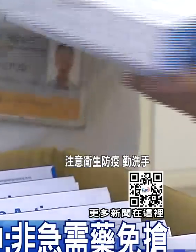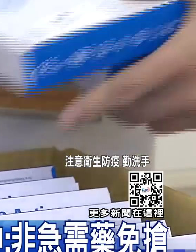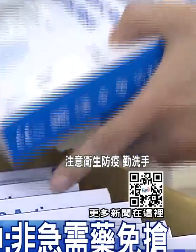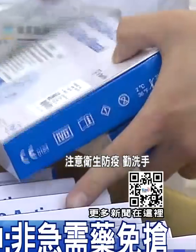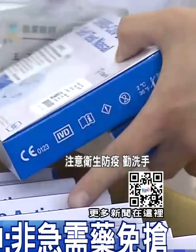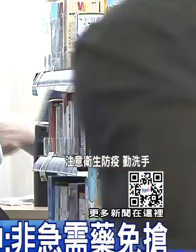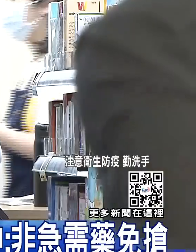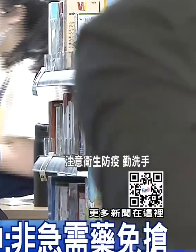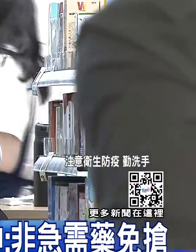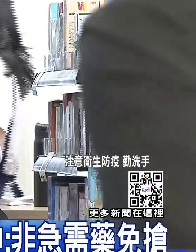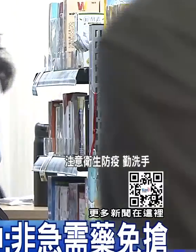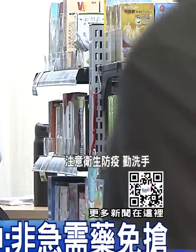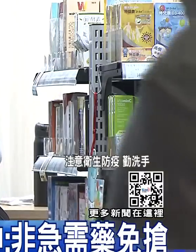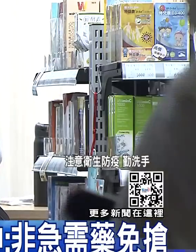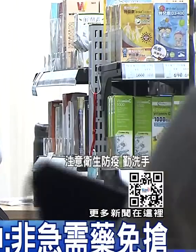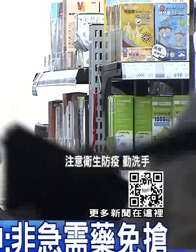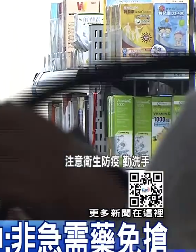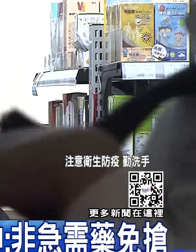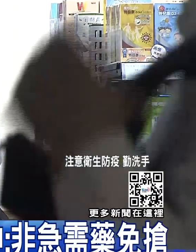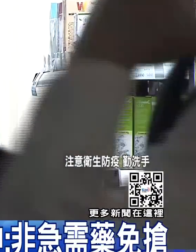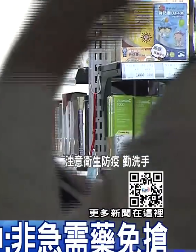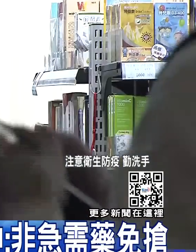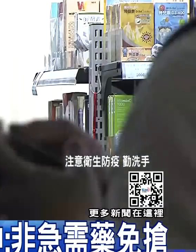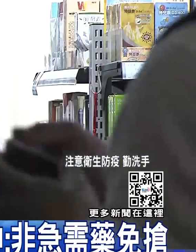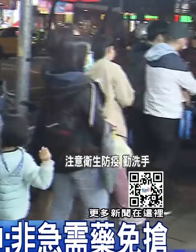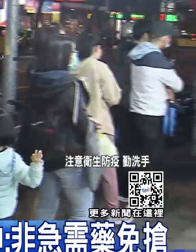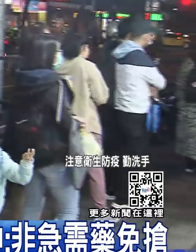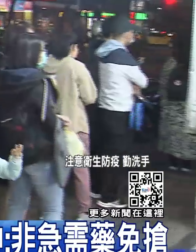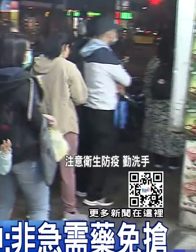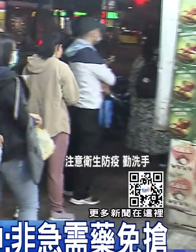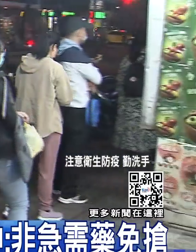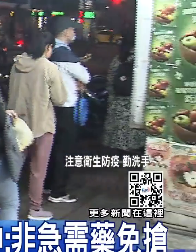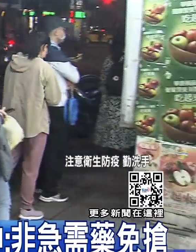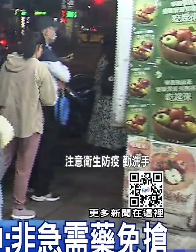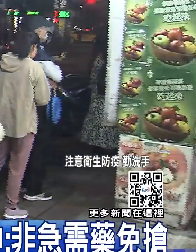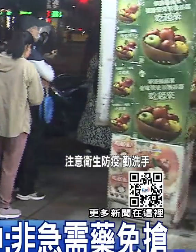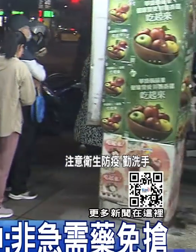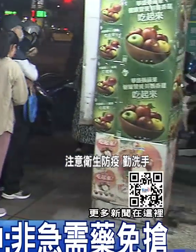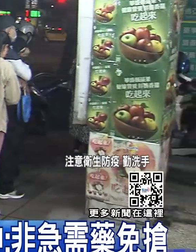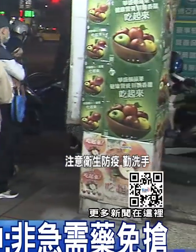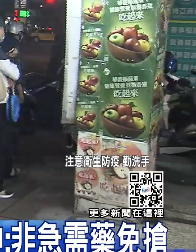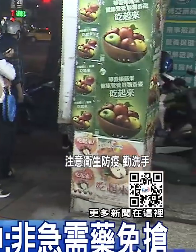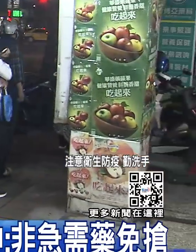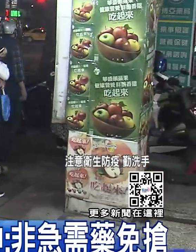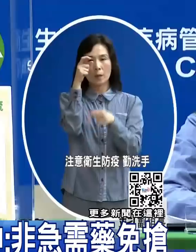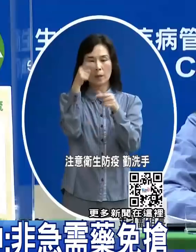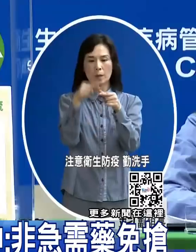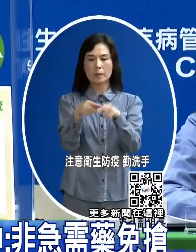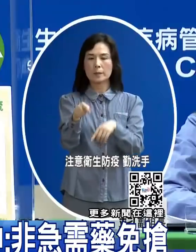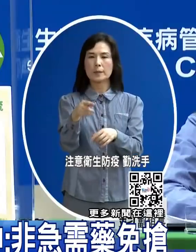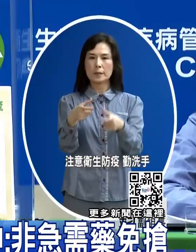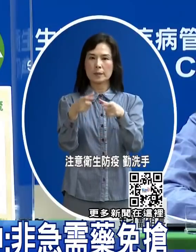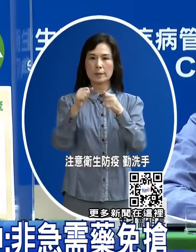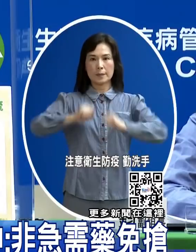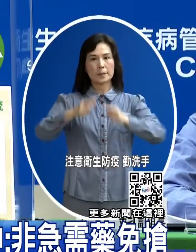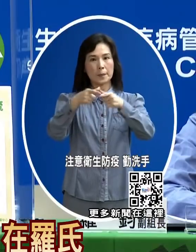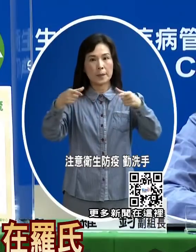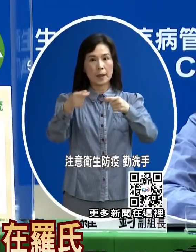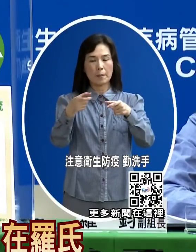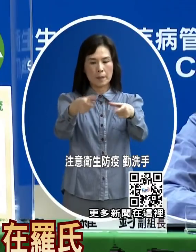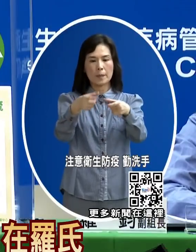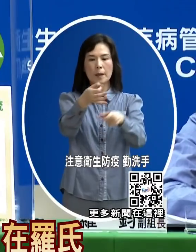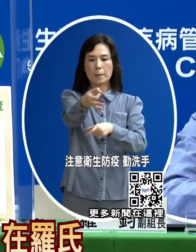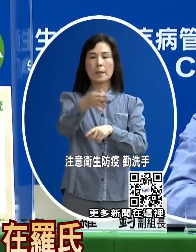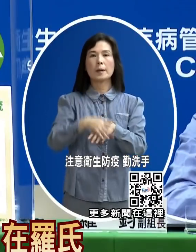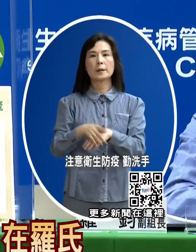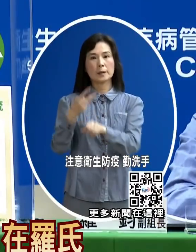也想办法分流，药局早中晚都能贩售，希望能借此减缓排队状况。 不好意思，明志，这个月在罗